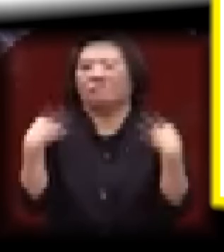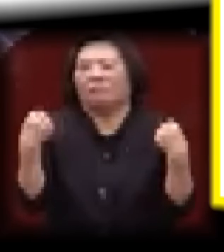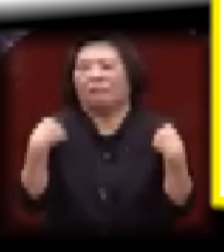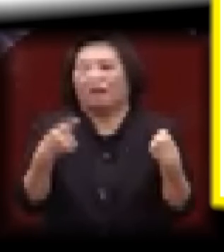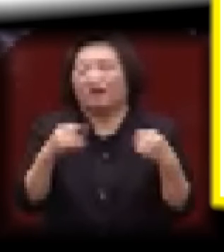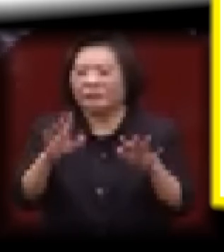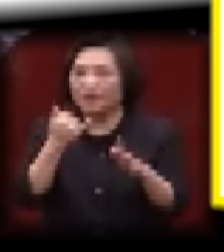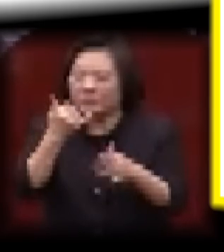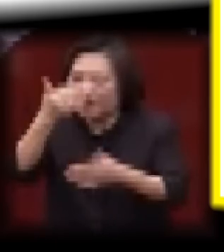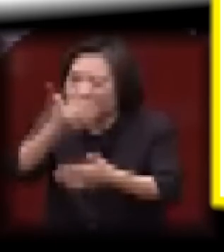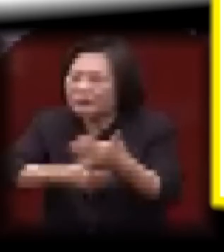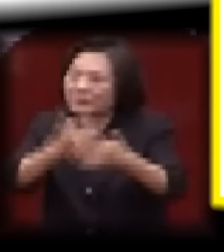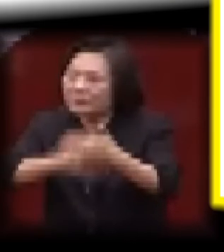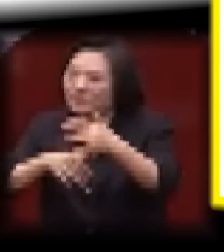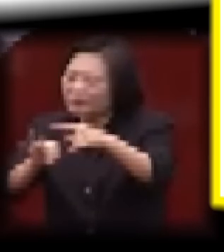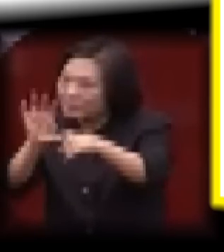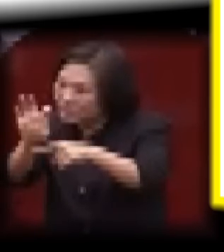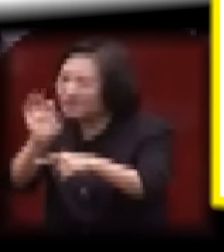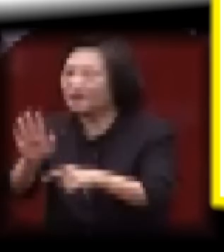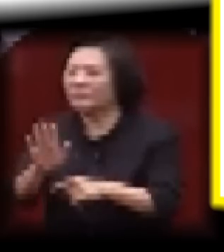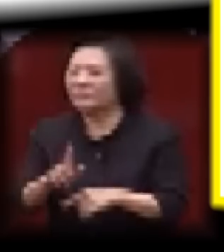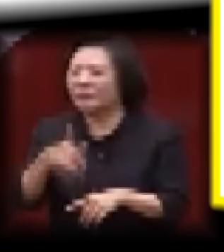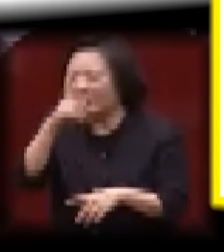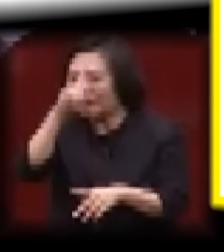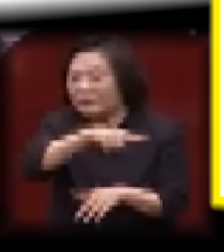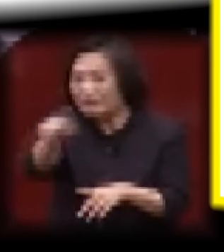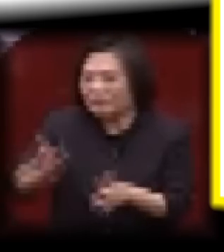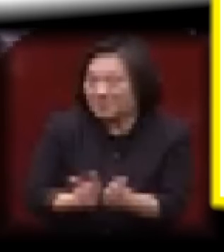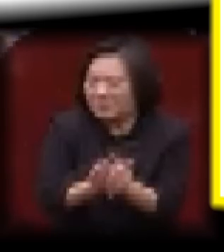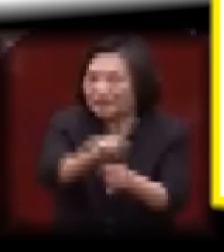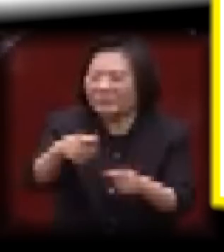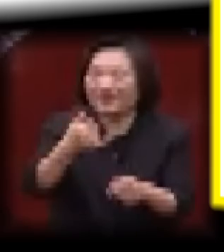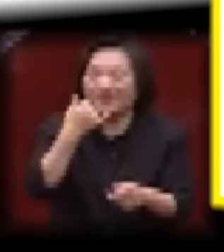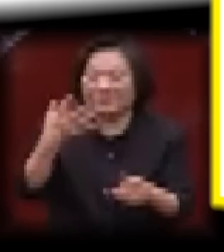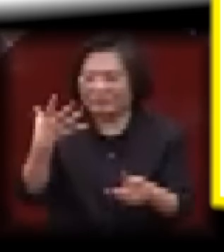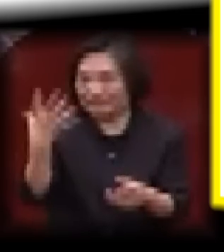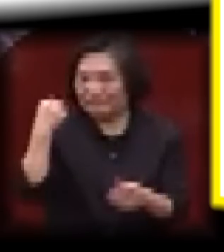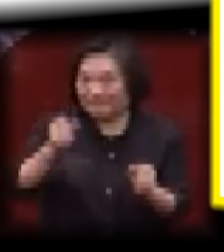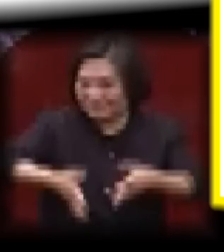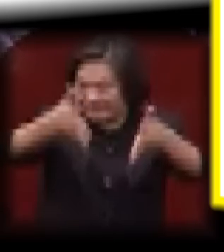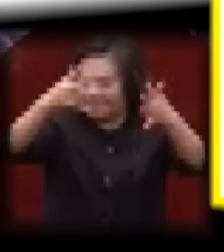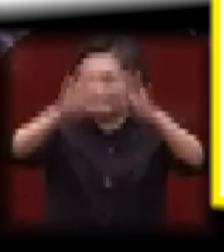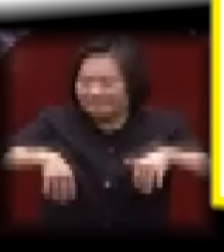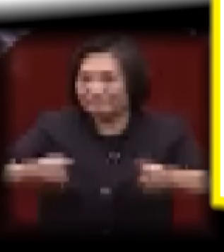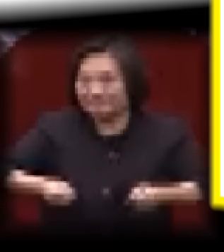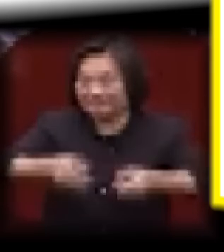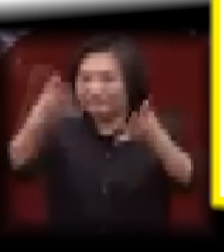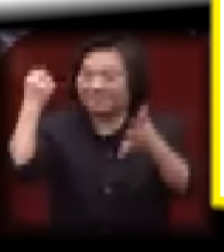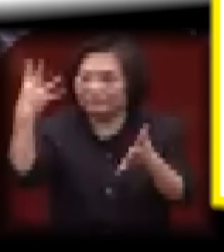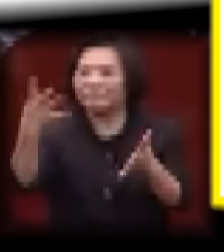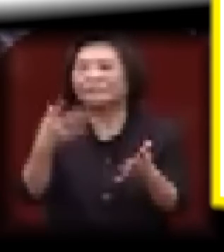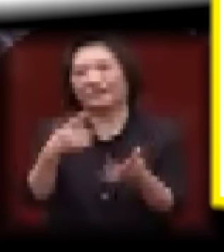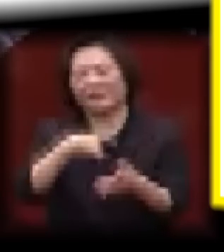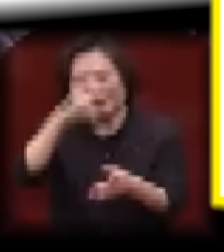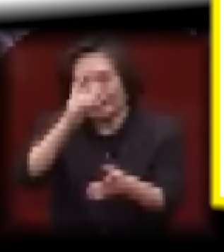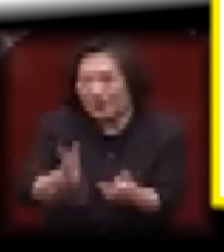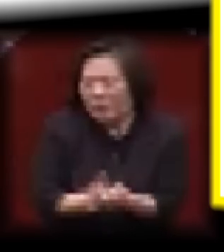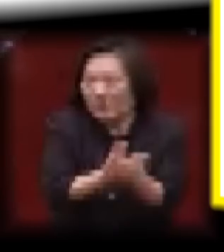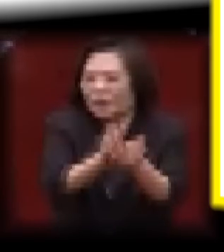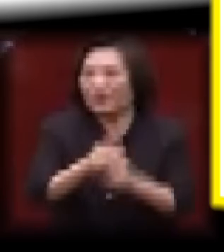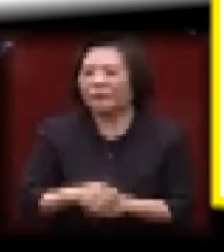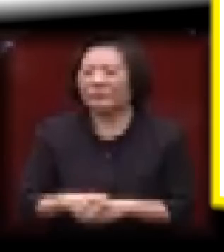改，你知道，希望说能够更鼓励大家去做都更。所以目前是这样，中央在